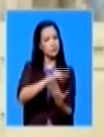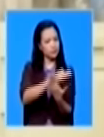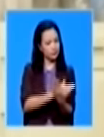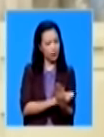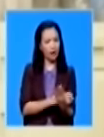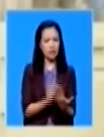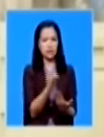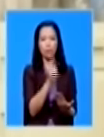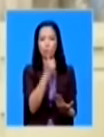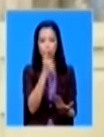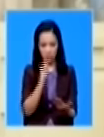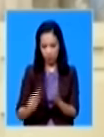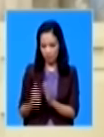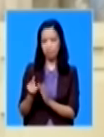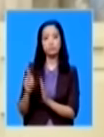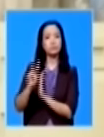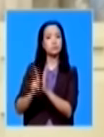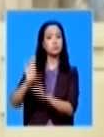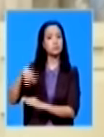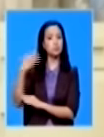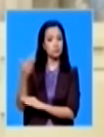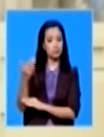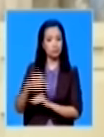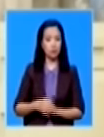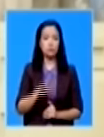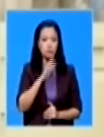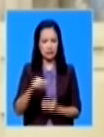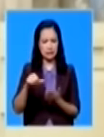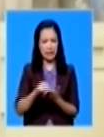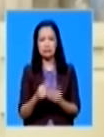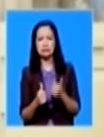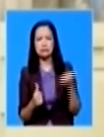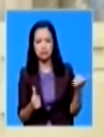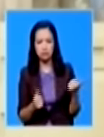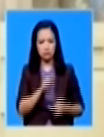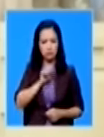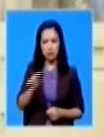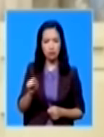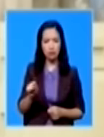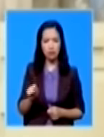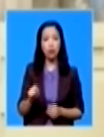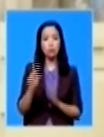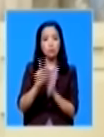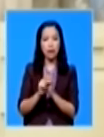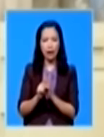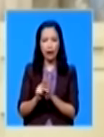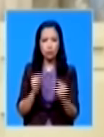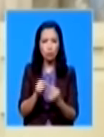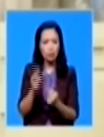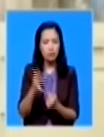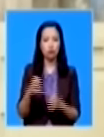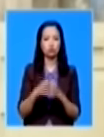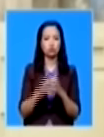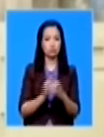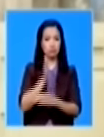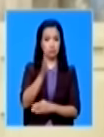ด้านหนึ่งไม่ได้เพราะมันต้องเริ่มต้นด้วยกฎหมายทั้งสิ้นนะถ้าเราไปแก้อย่างอื่นสั่งการไปโดยที่ไม่อยู่ในกรอบกฎหมายมันจะวุ่นวายในภายหน้าปั